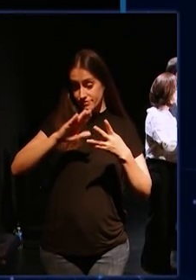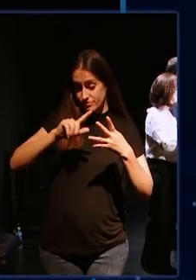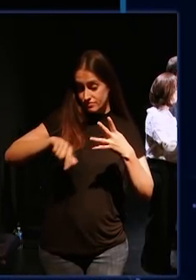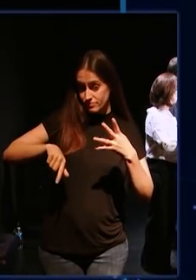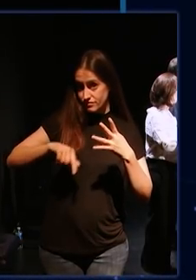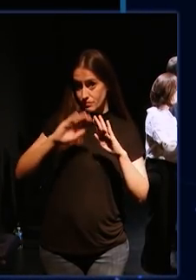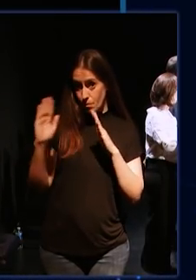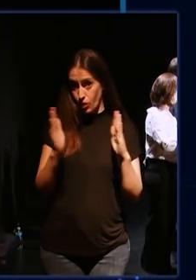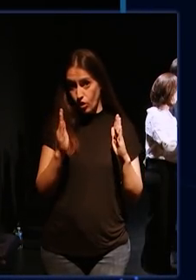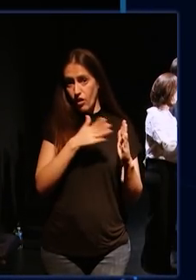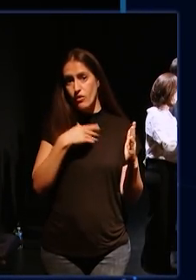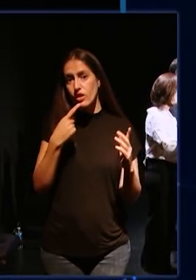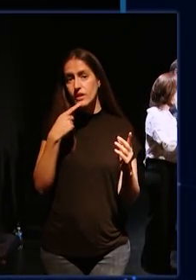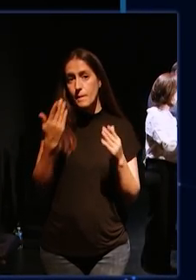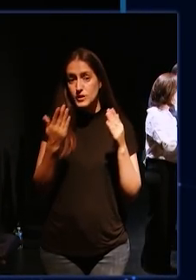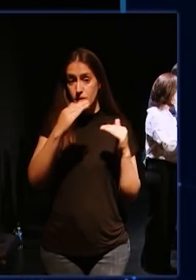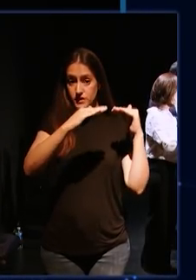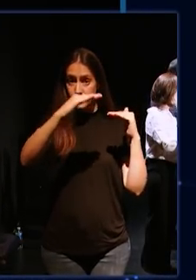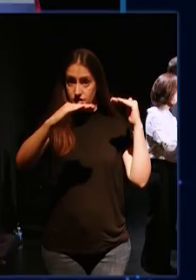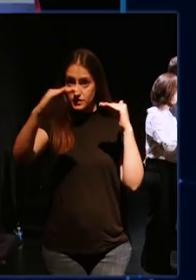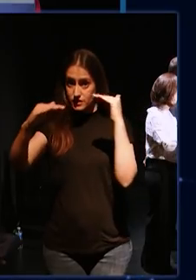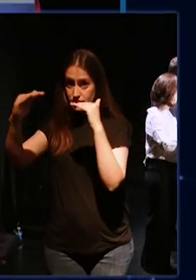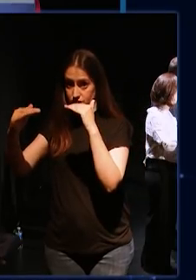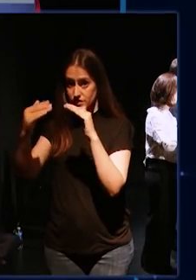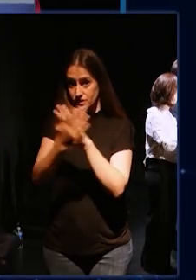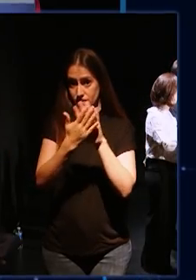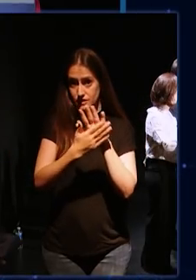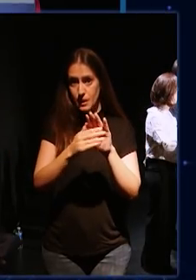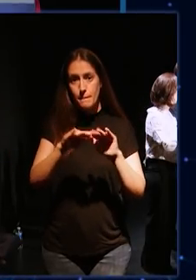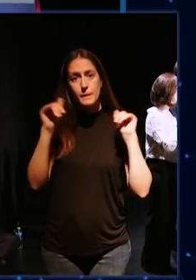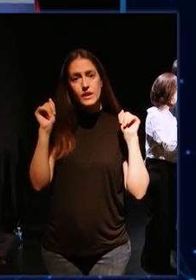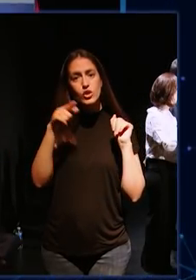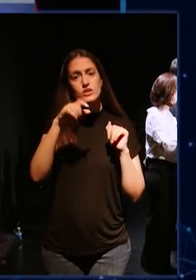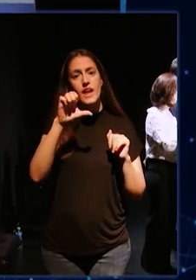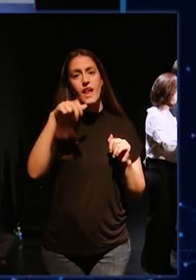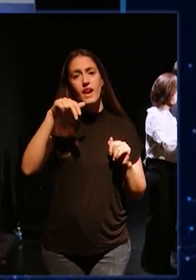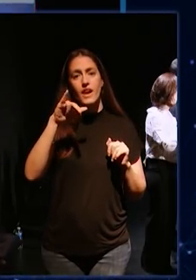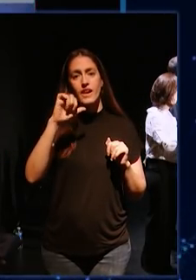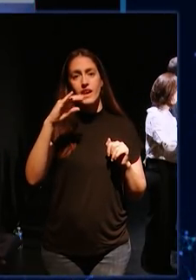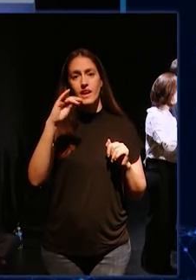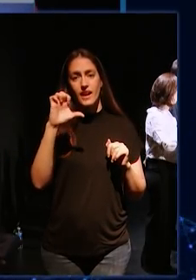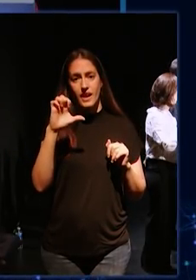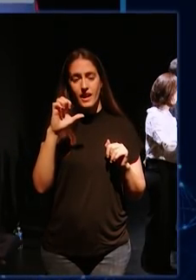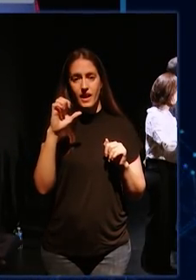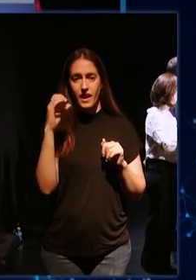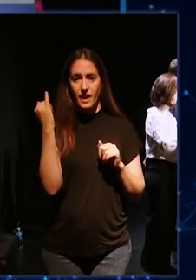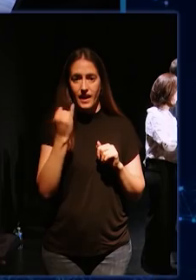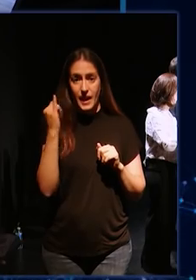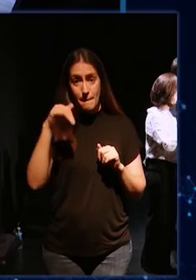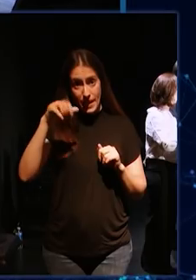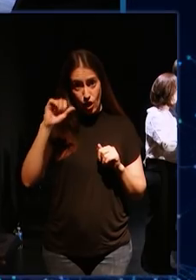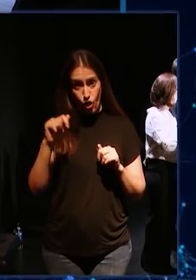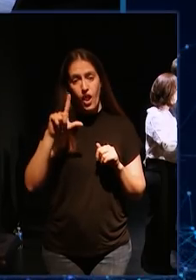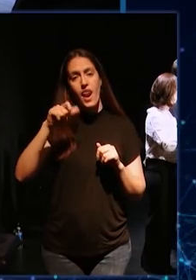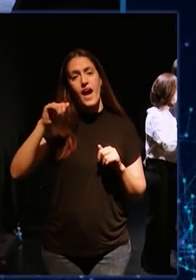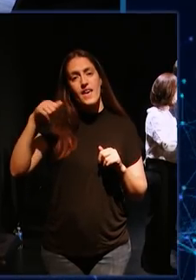aneu parlant més o menys igual, a excepció de l'Enrique Gimeno, l'Enric Oliver i la Laia Muñoz. Això vol dir que ara